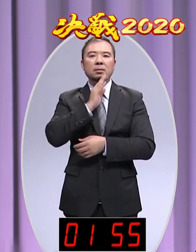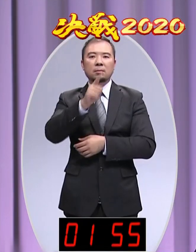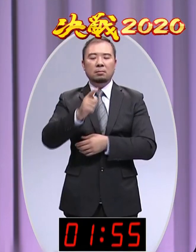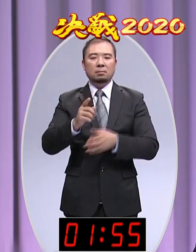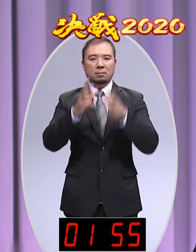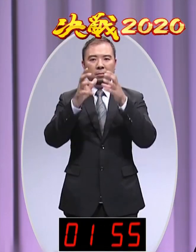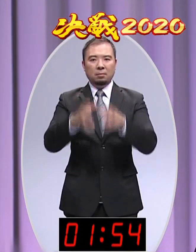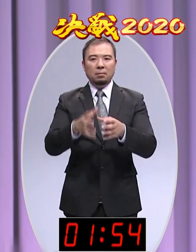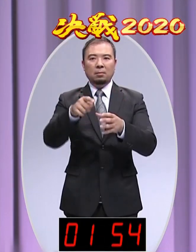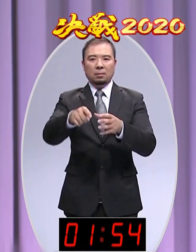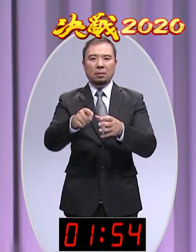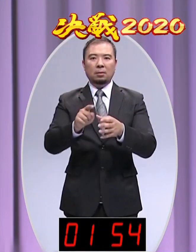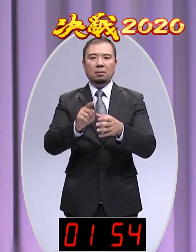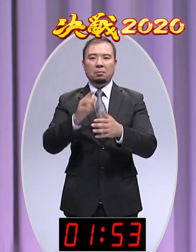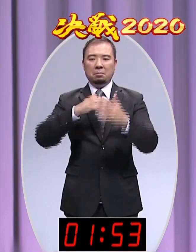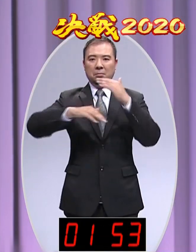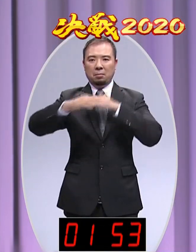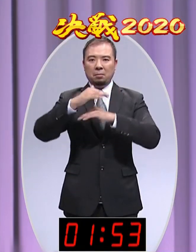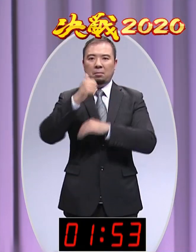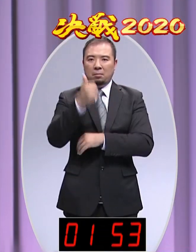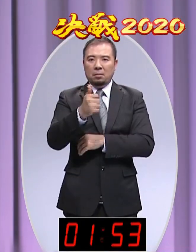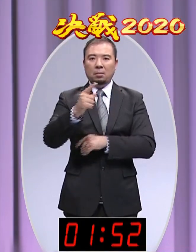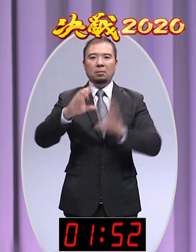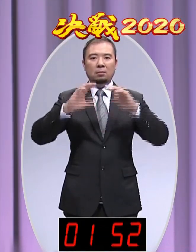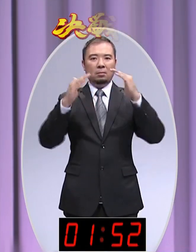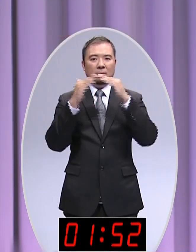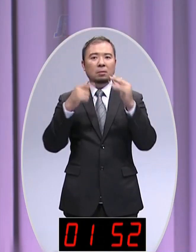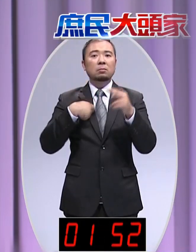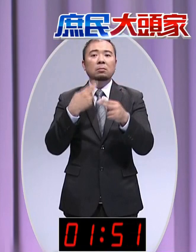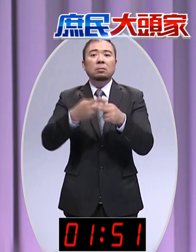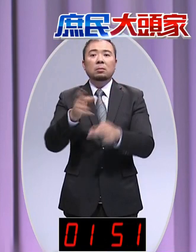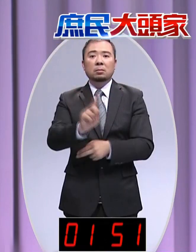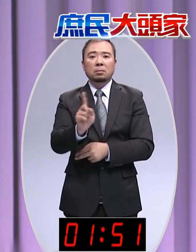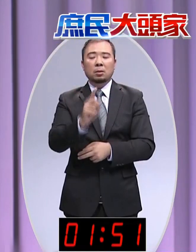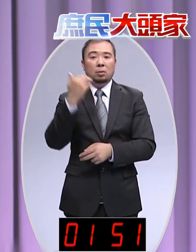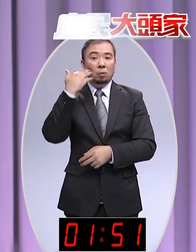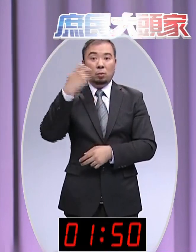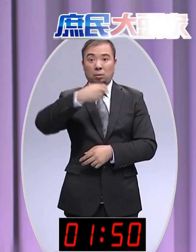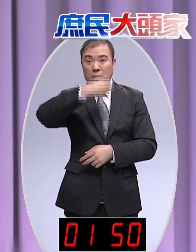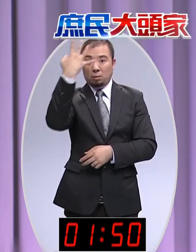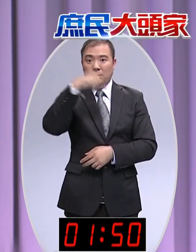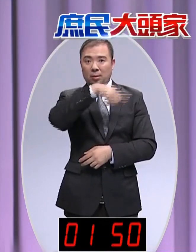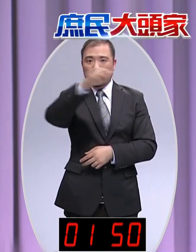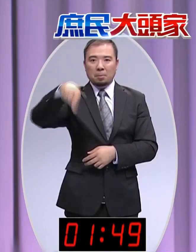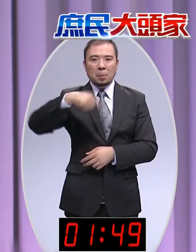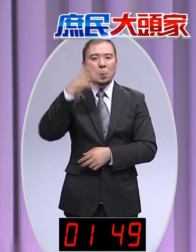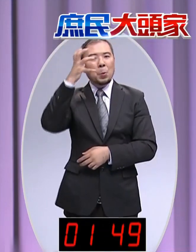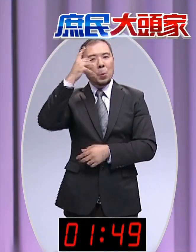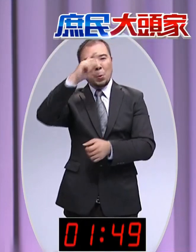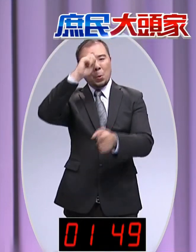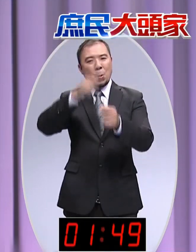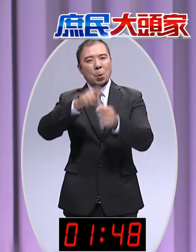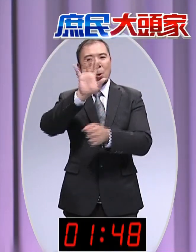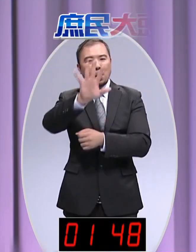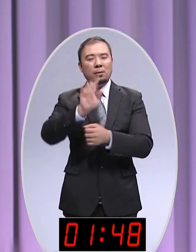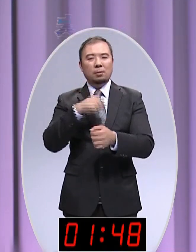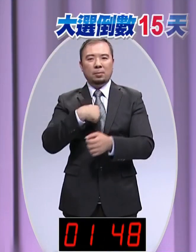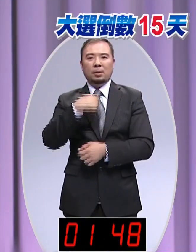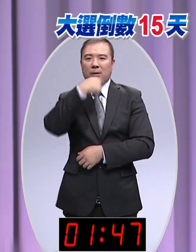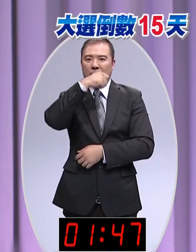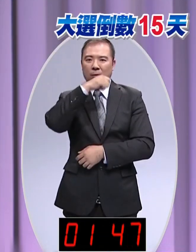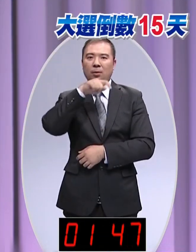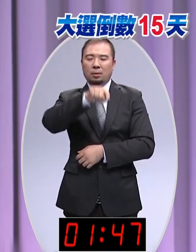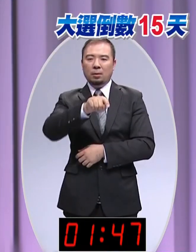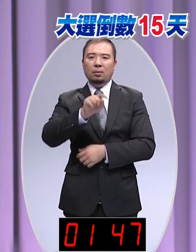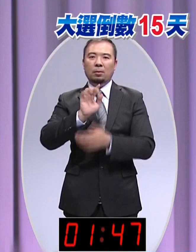家。我相信一件事情，让年轻人有梦想，国家才会有未来。国号不